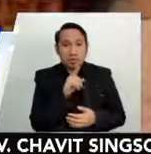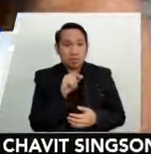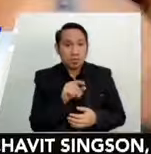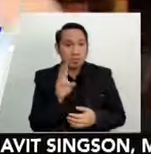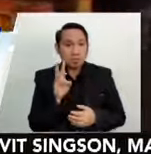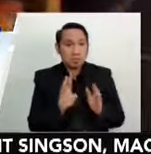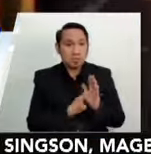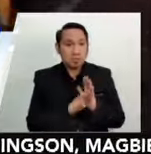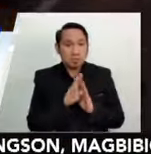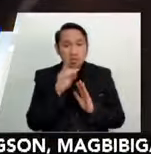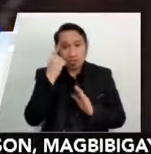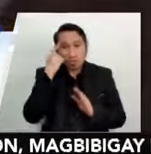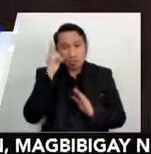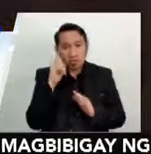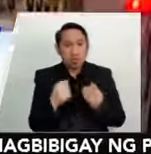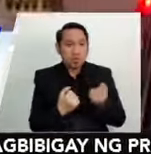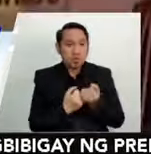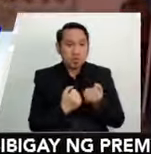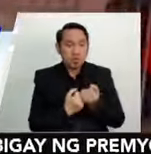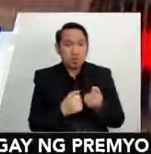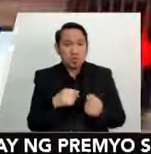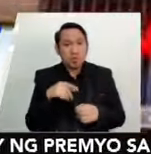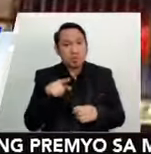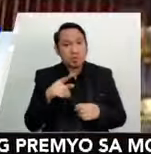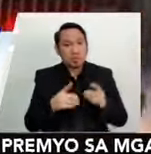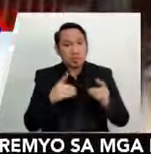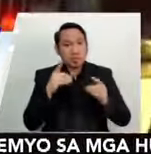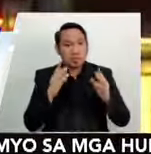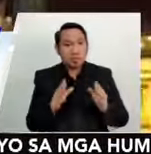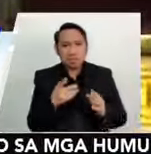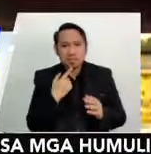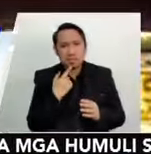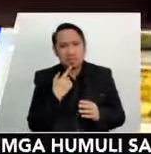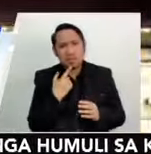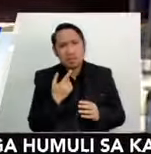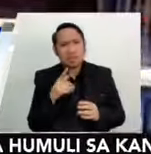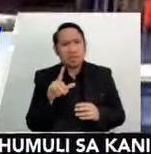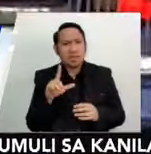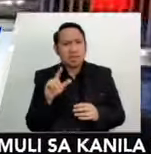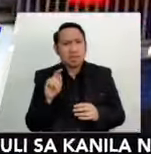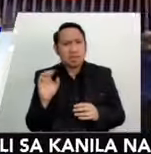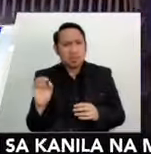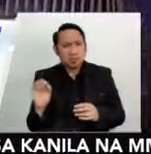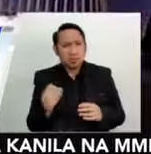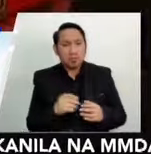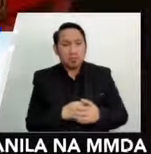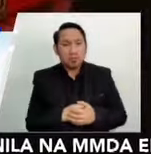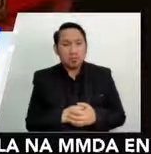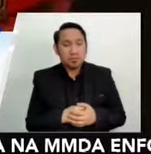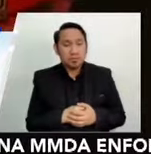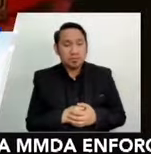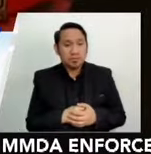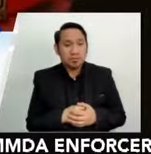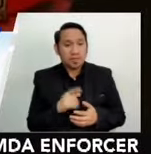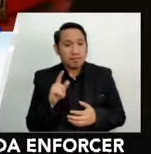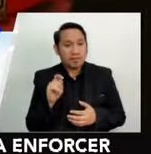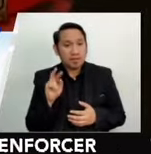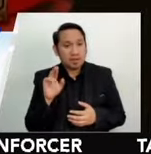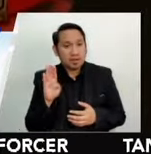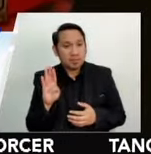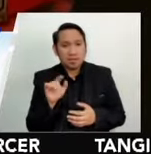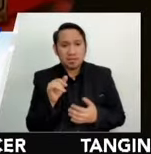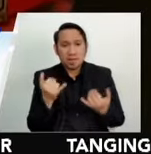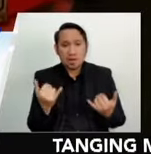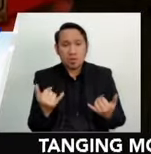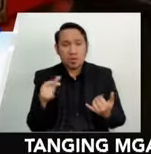fuel subsidy ng mga PUV operator at driver. Ayon sa Land Transportation, Franchising and Regulatory Board o LTFRB, hinihintay na lang nila ang utos ng